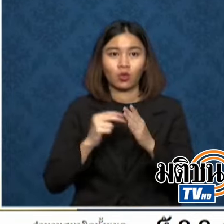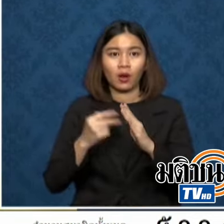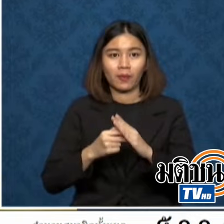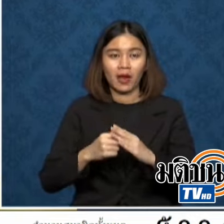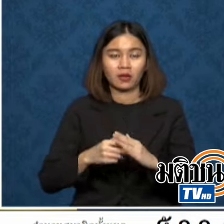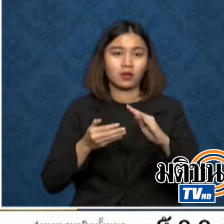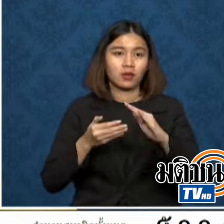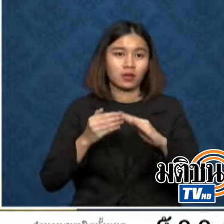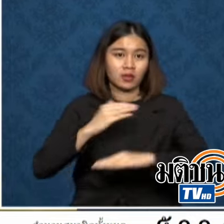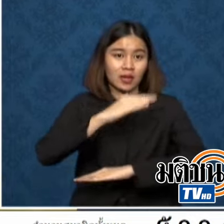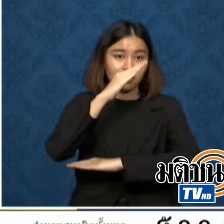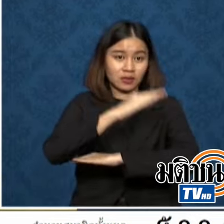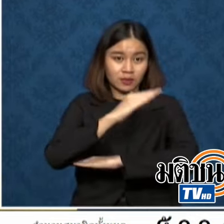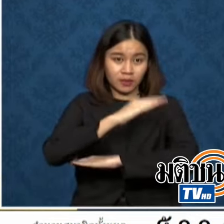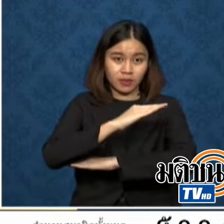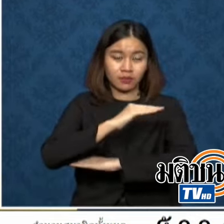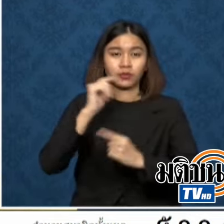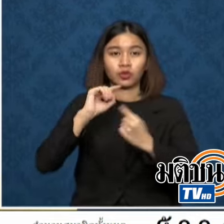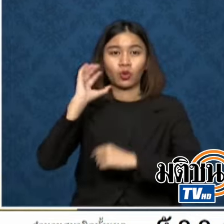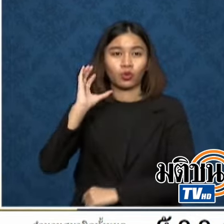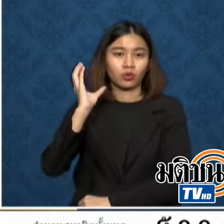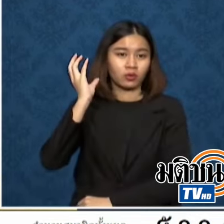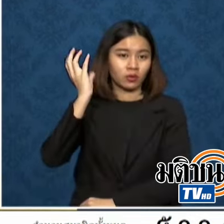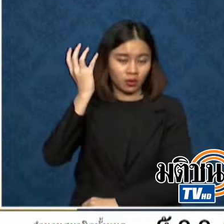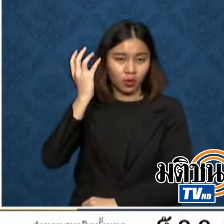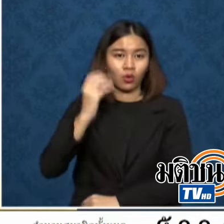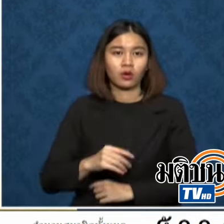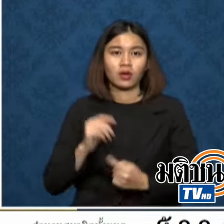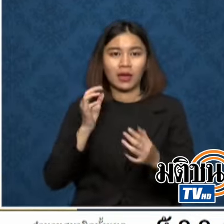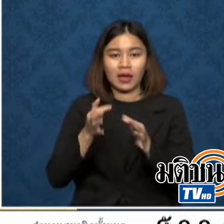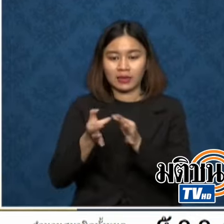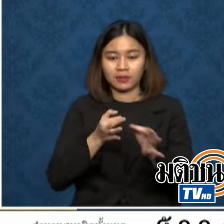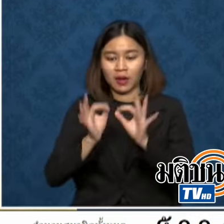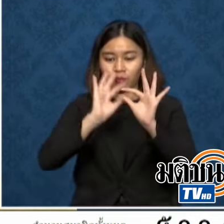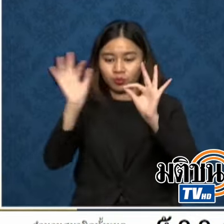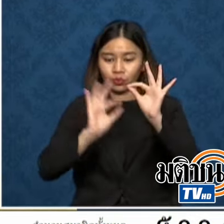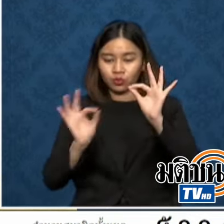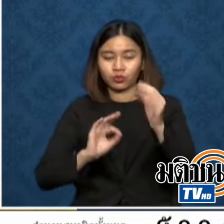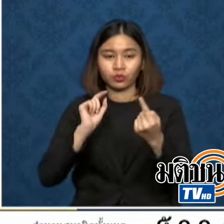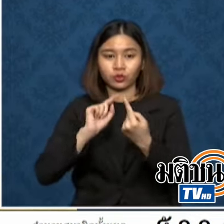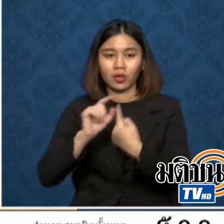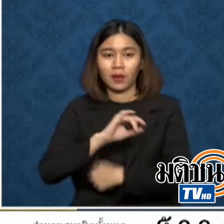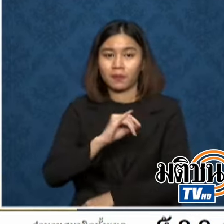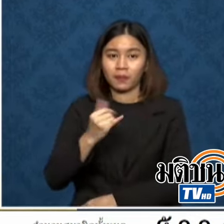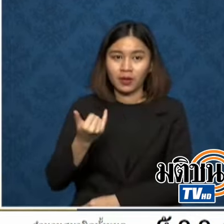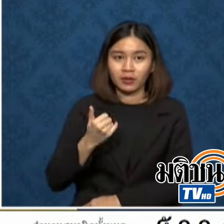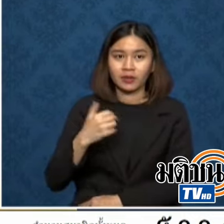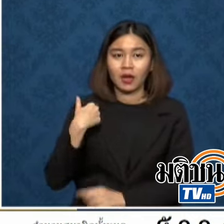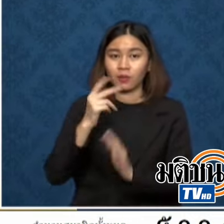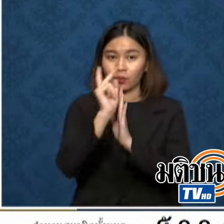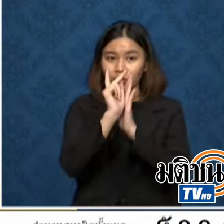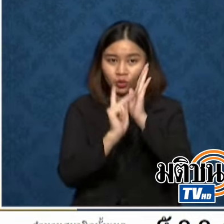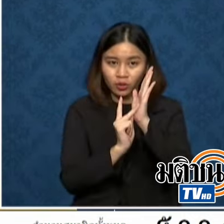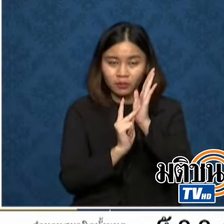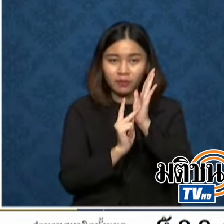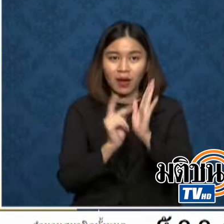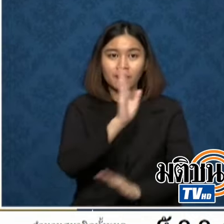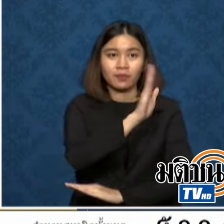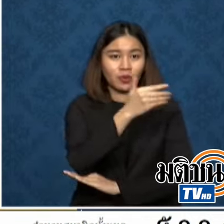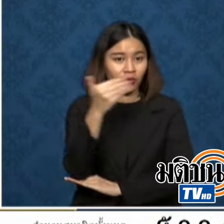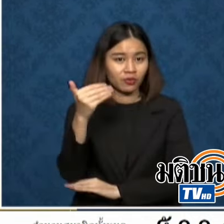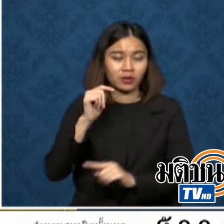พิมพ์ระดับโลกทั้งนั้นนะครับว่าอธิบายให้ฟังว่าบางทีเนี่ยพอมันกฎหมาย International